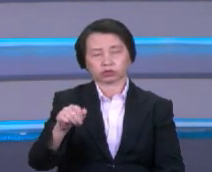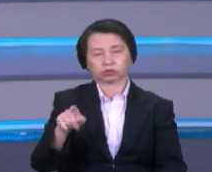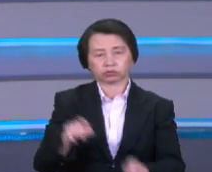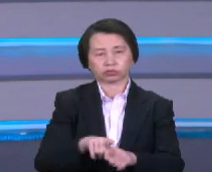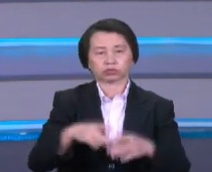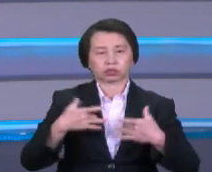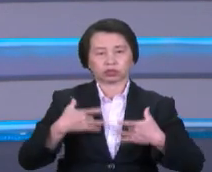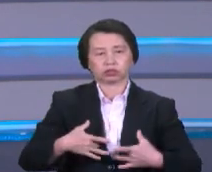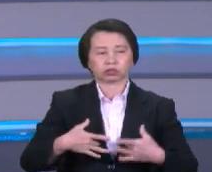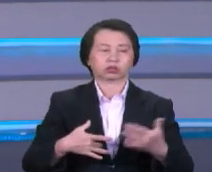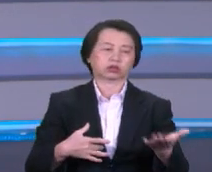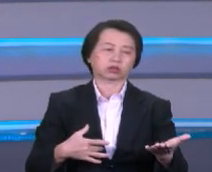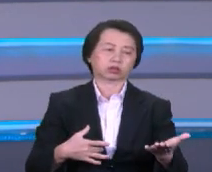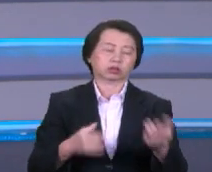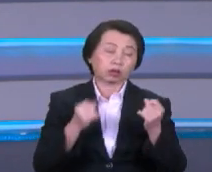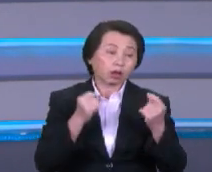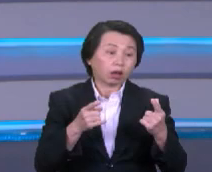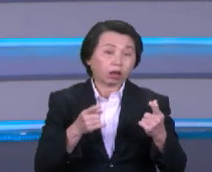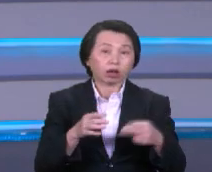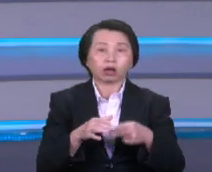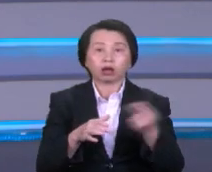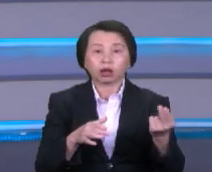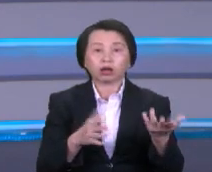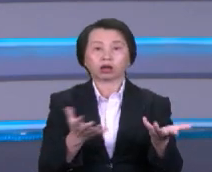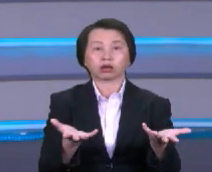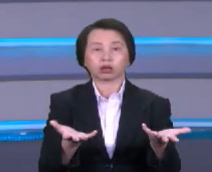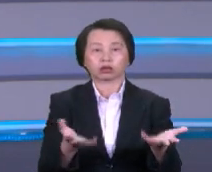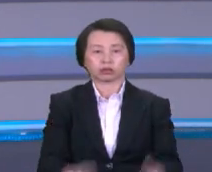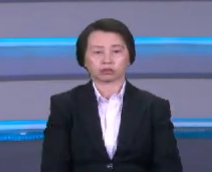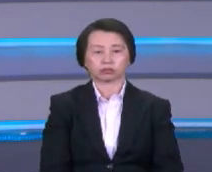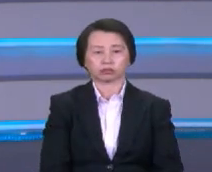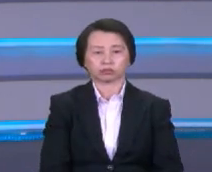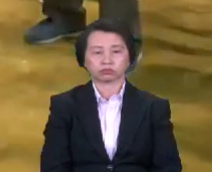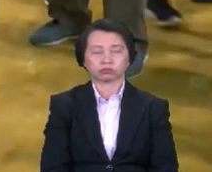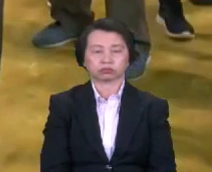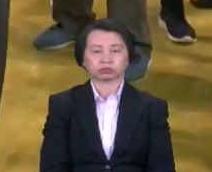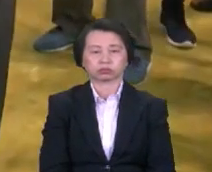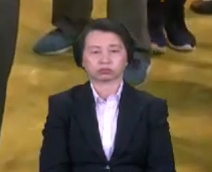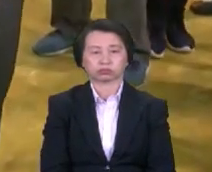turut kecewa dengan keputusan mengejut pemain tersebut.